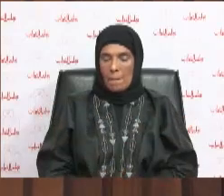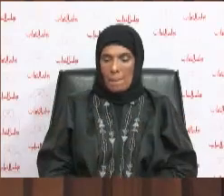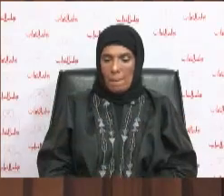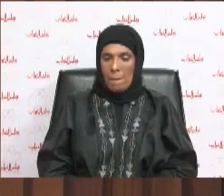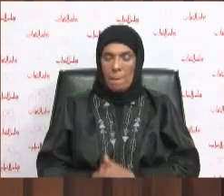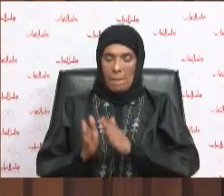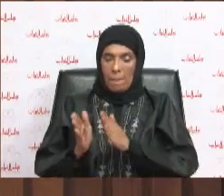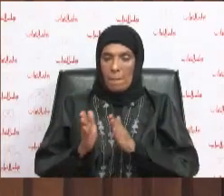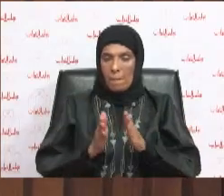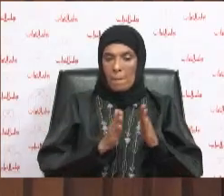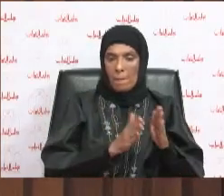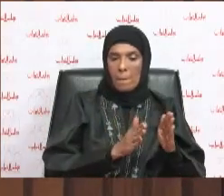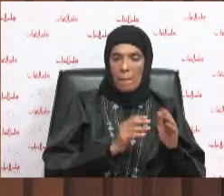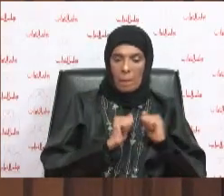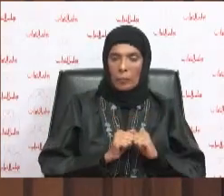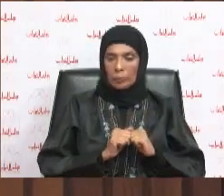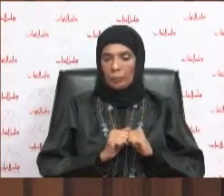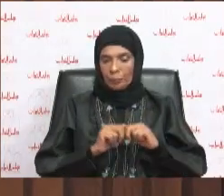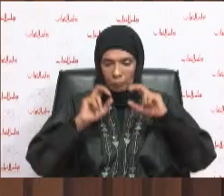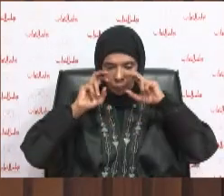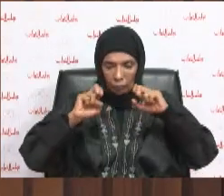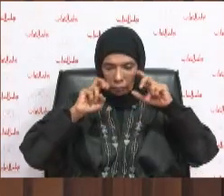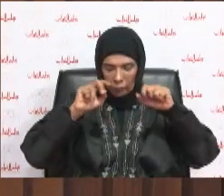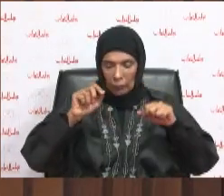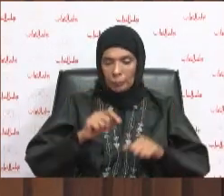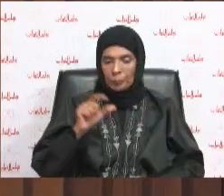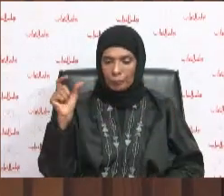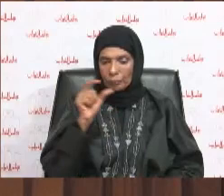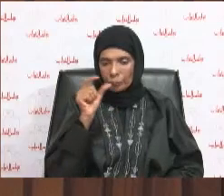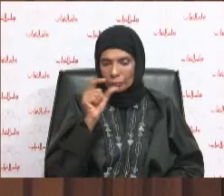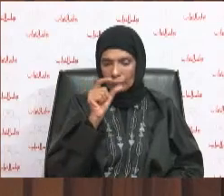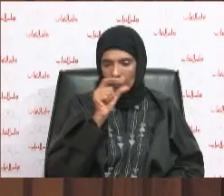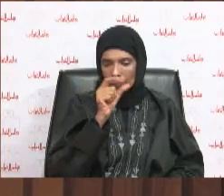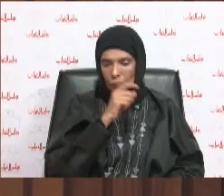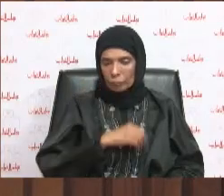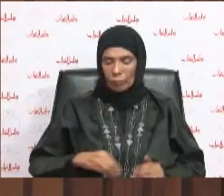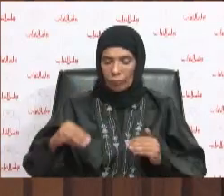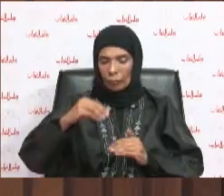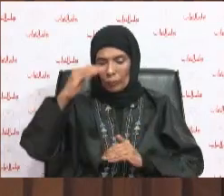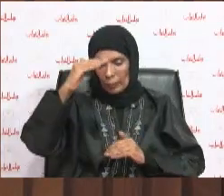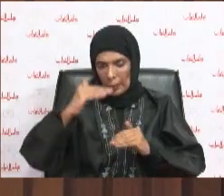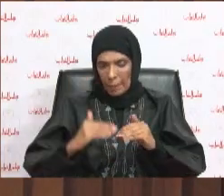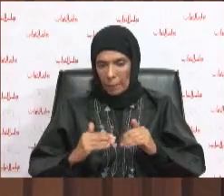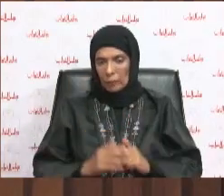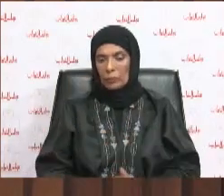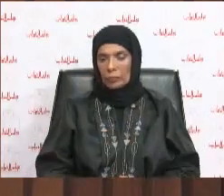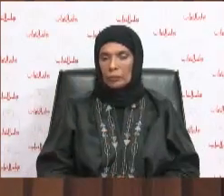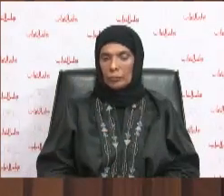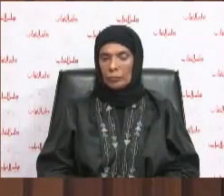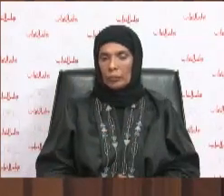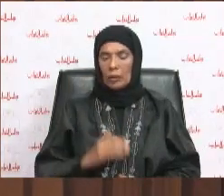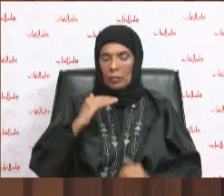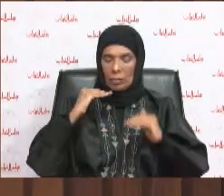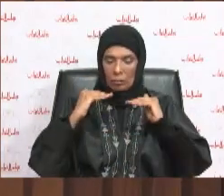والمنتظمة للتفتيش الدوري والنوعي والإلكتروني، تعزيزاً للرقابة وخفض استقرار